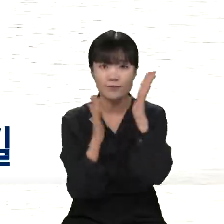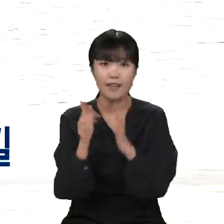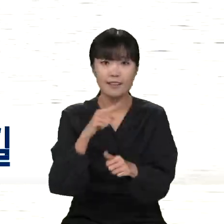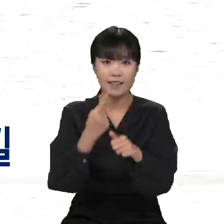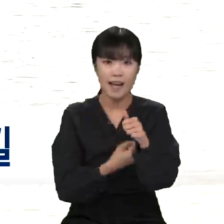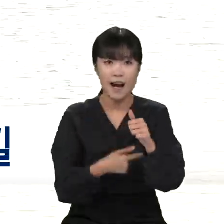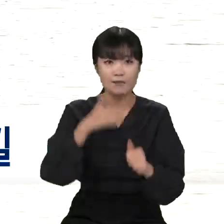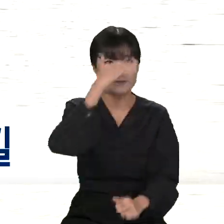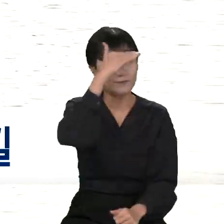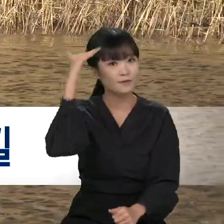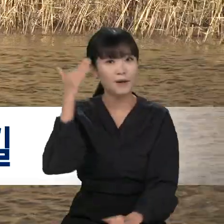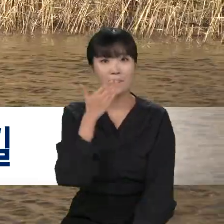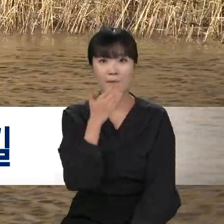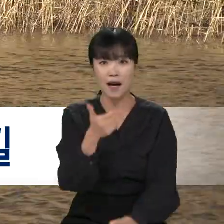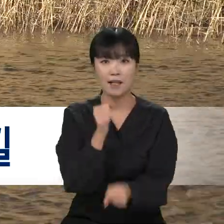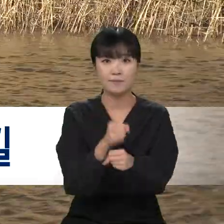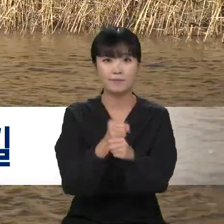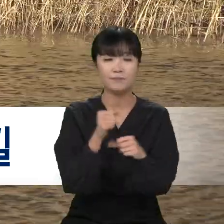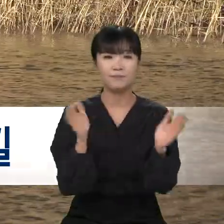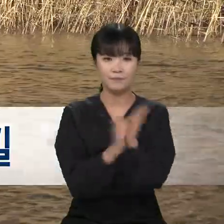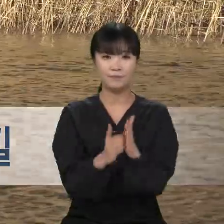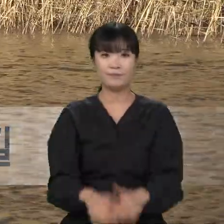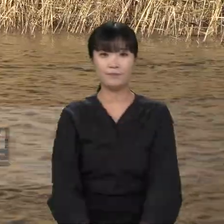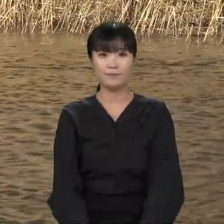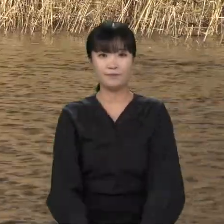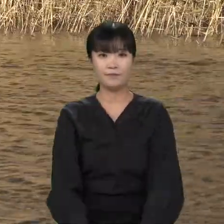자연 경관을 즐길 수 있도록